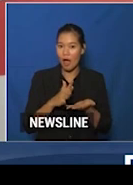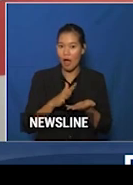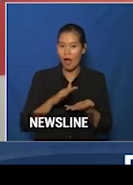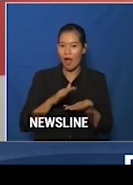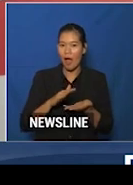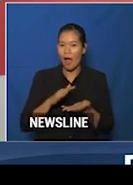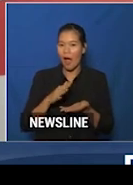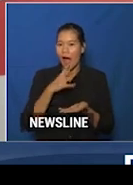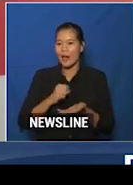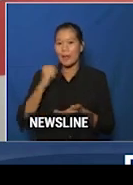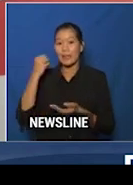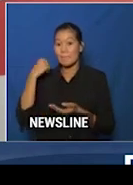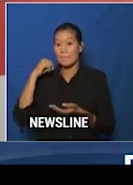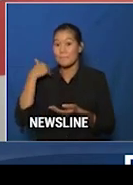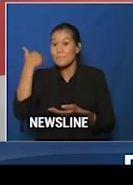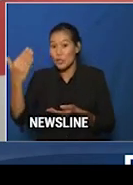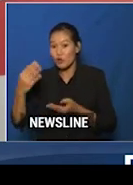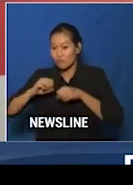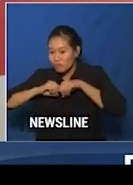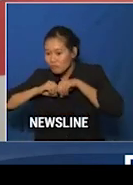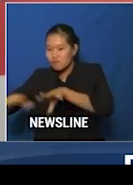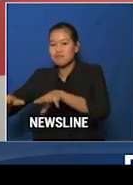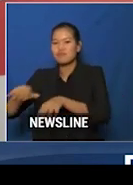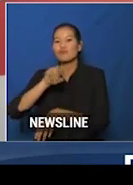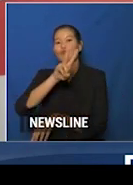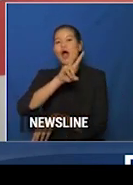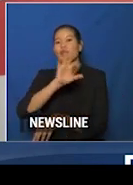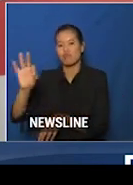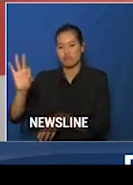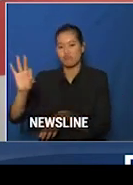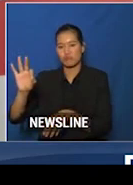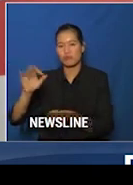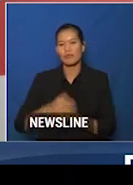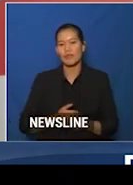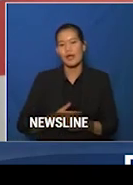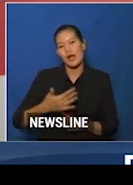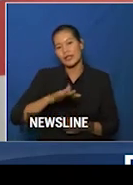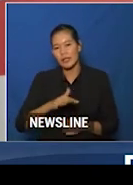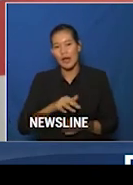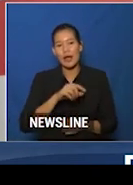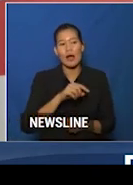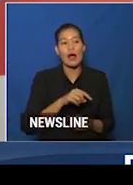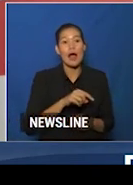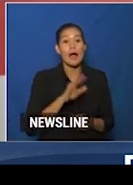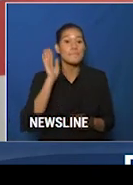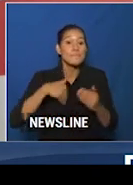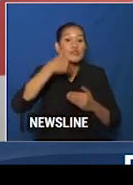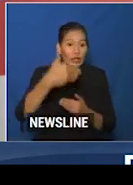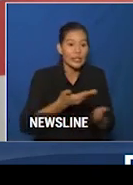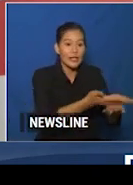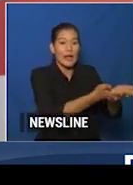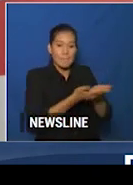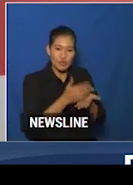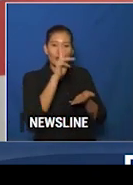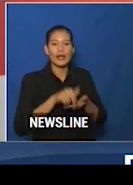2008 nya besok sudah bisa masuk dan kemudian sekitar 100 ribu yang akan masuk di